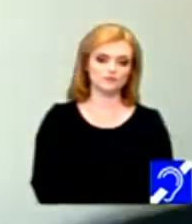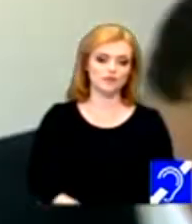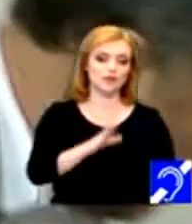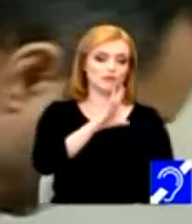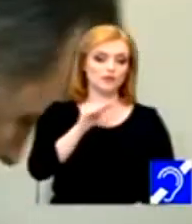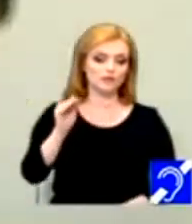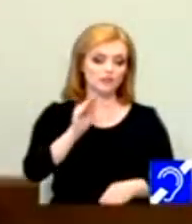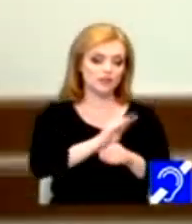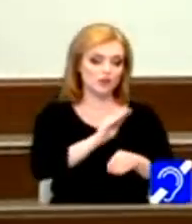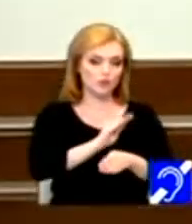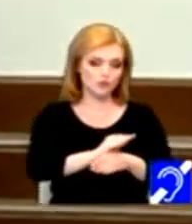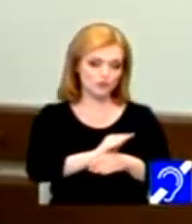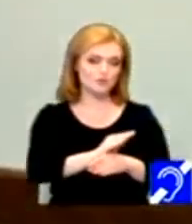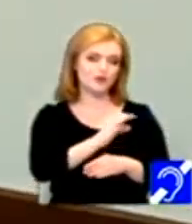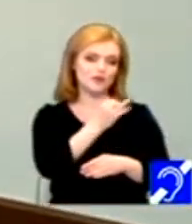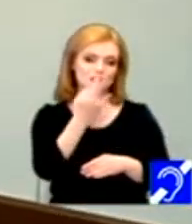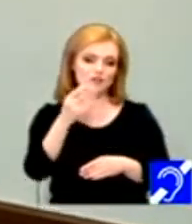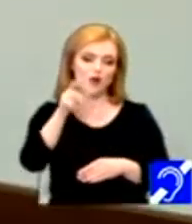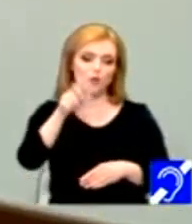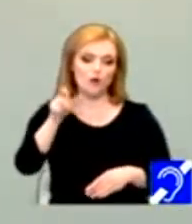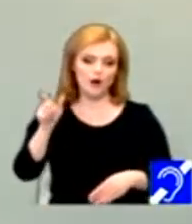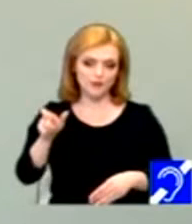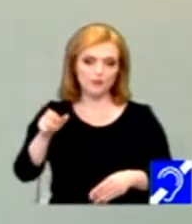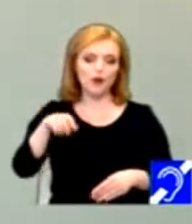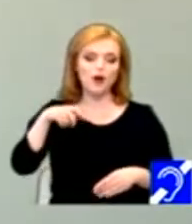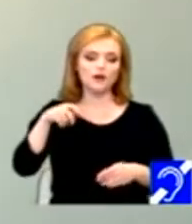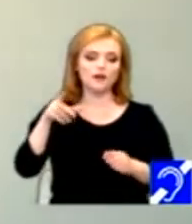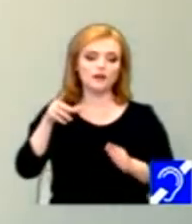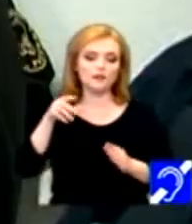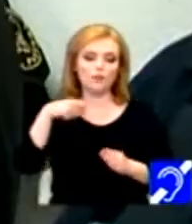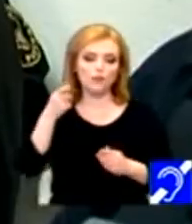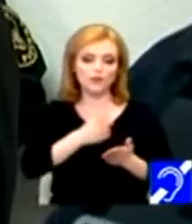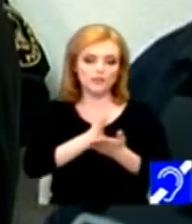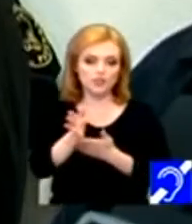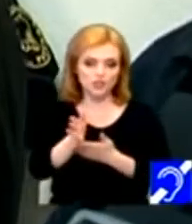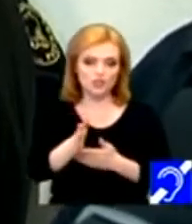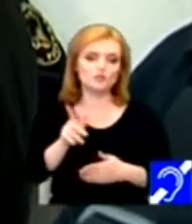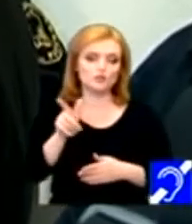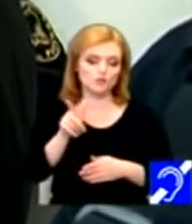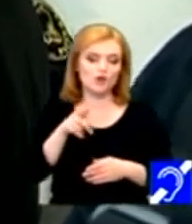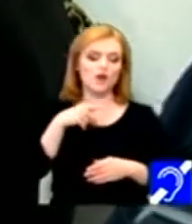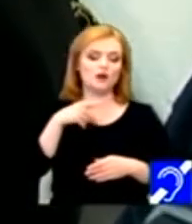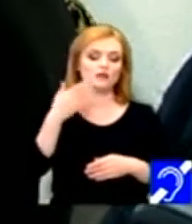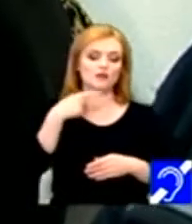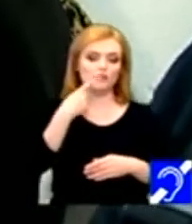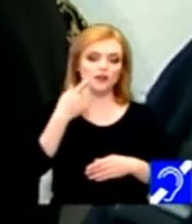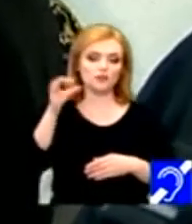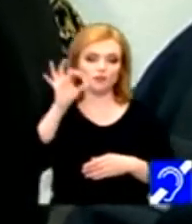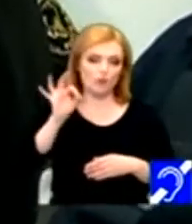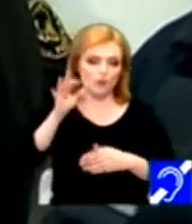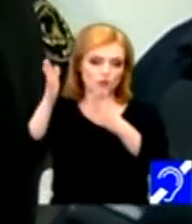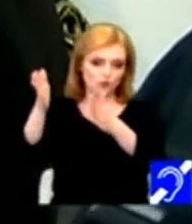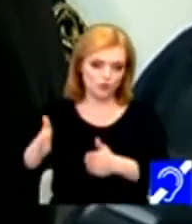Vlad Filat îi acuză pe unii politicieni de ingerință în actul de justiție prin declarațiile pe care le-au făcut la adresa lui. Fostul